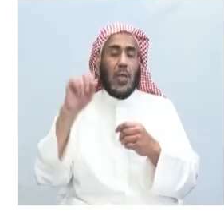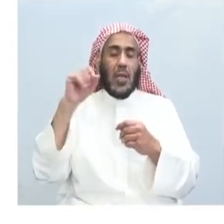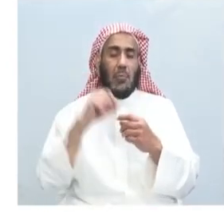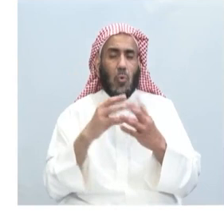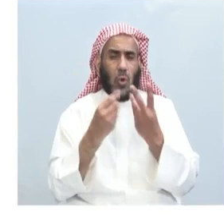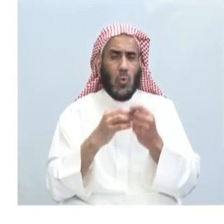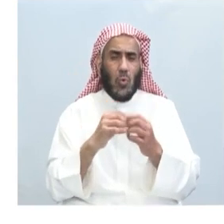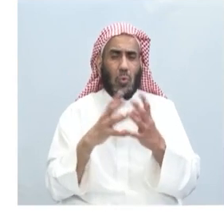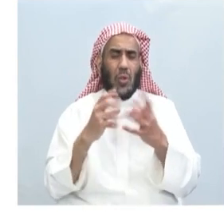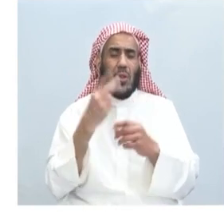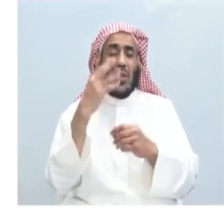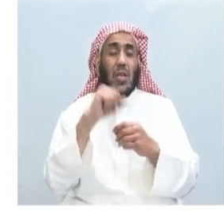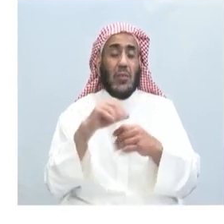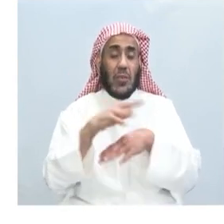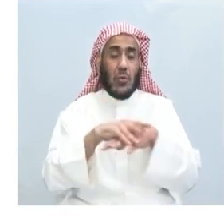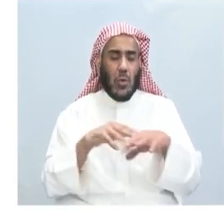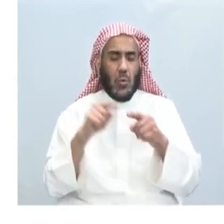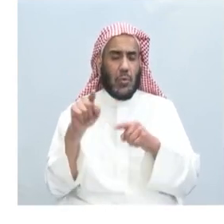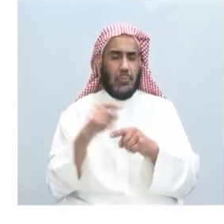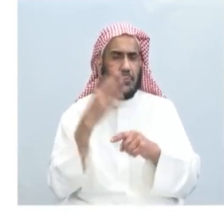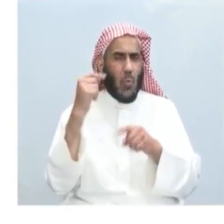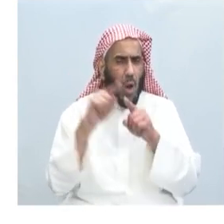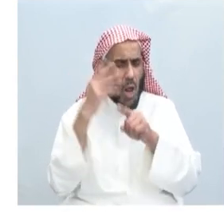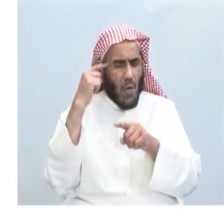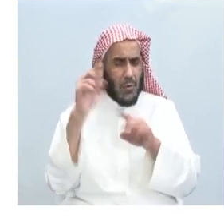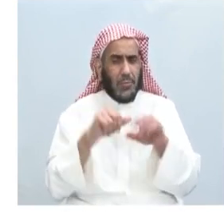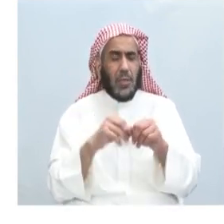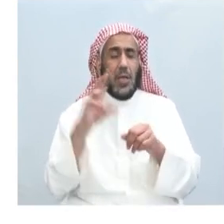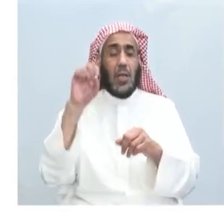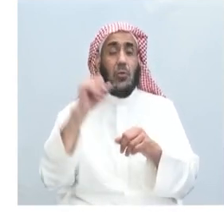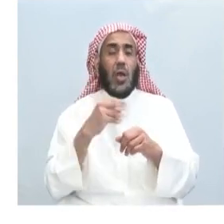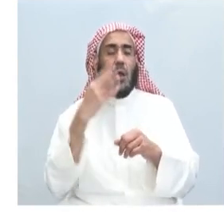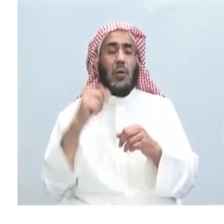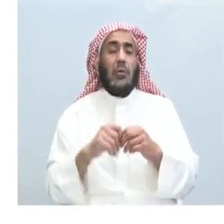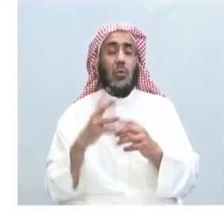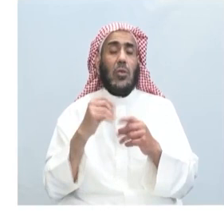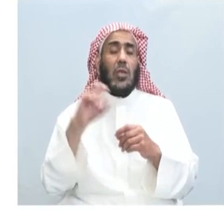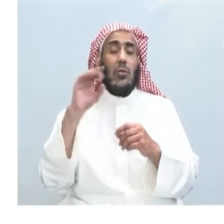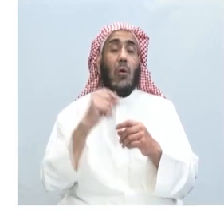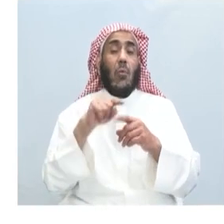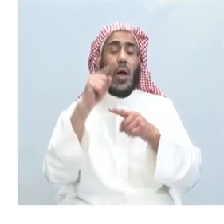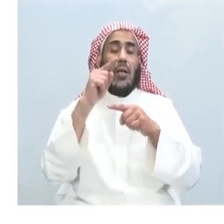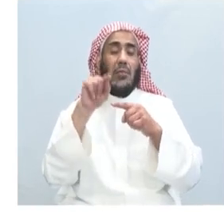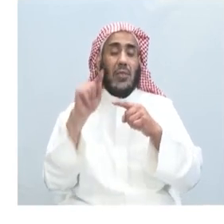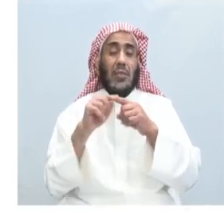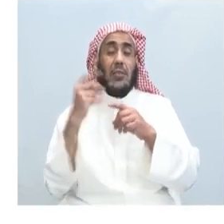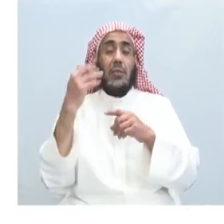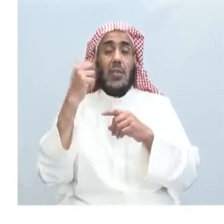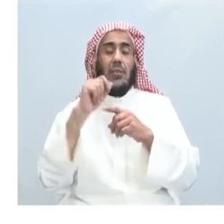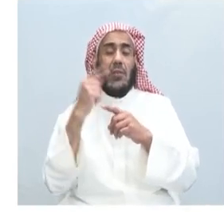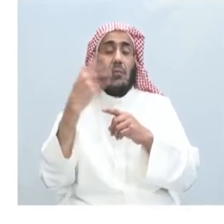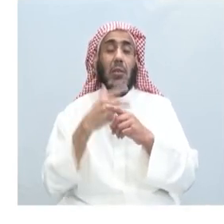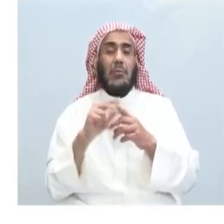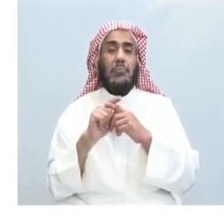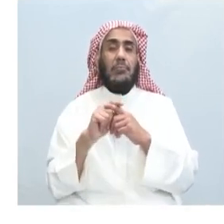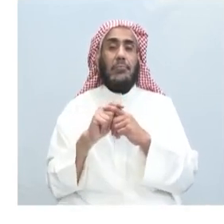عدد الكتله له 12 من الجدول الدوري هنا الهيدروجين اربعه كتله الهيدروجين 1.008